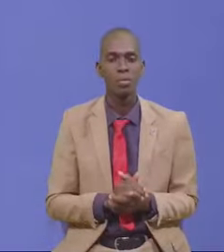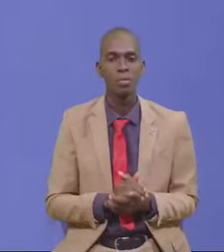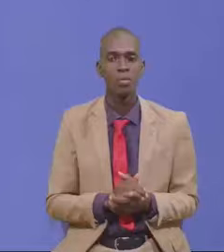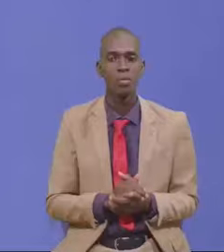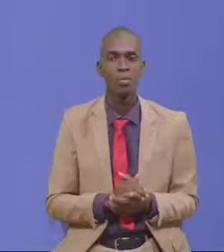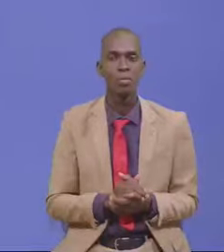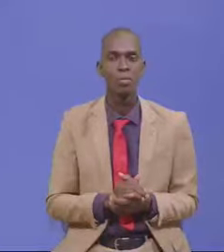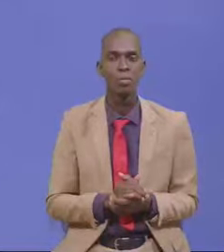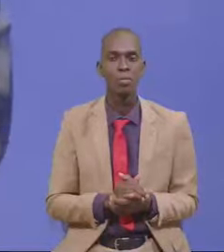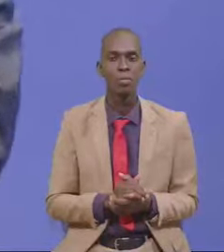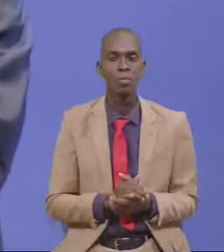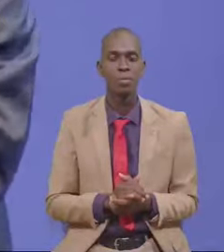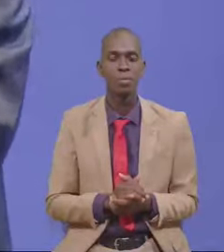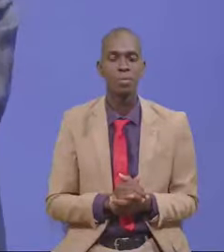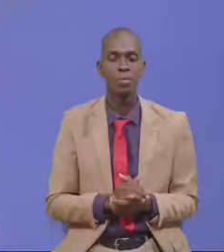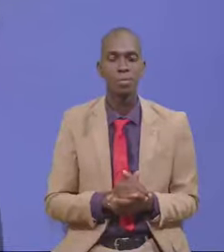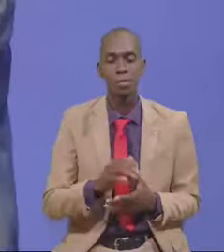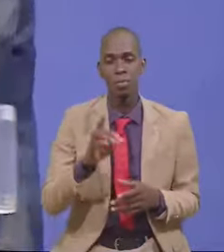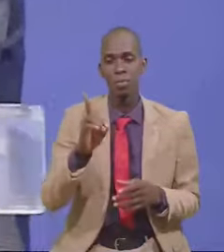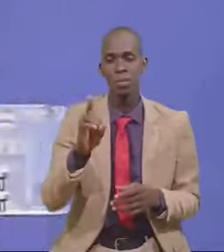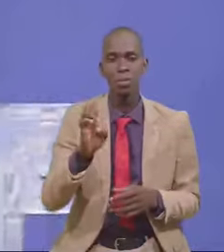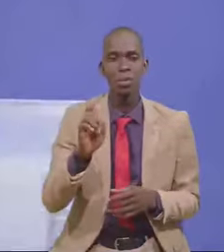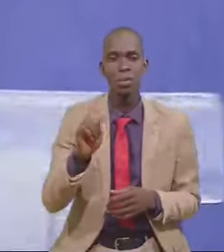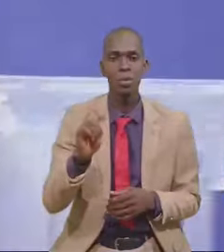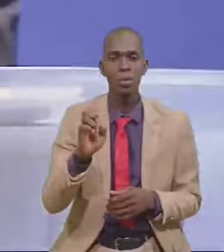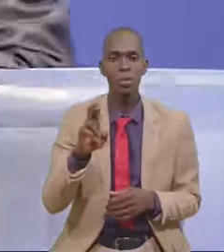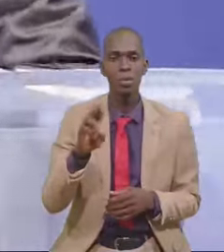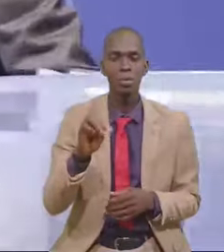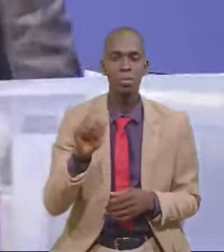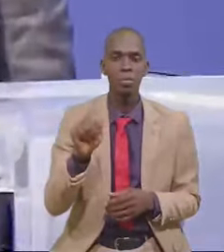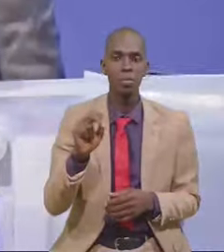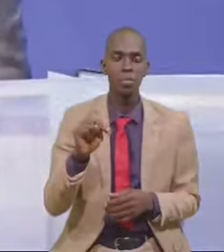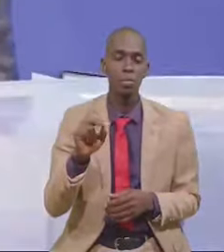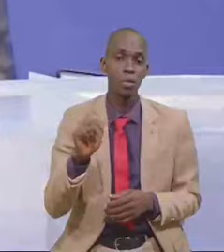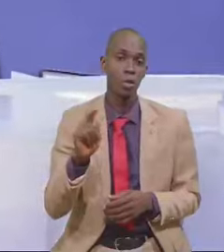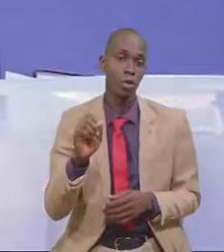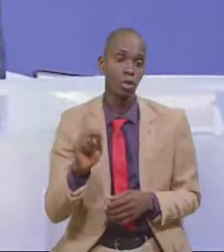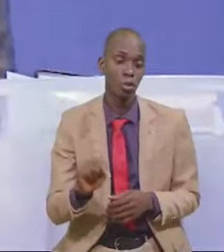La détermination. Je veux de l'argent.